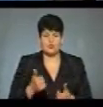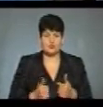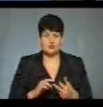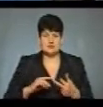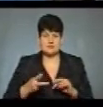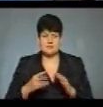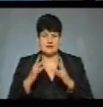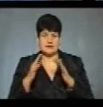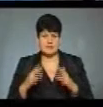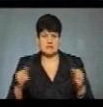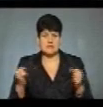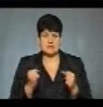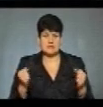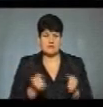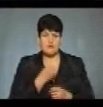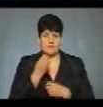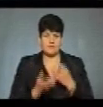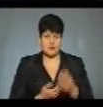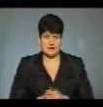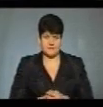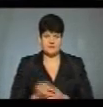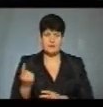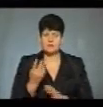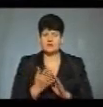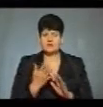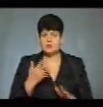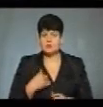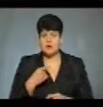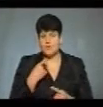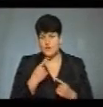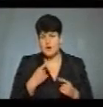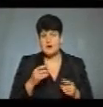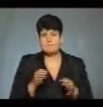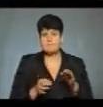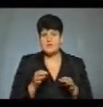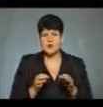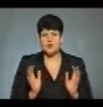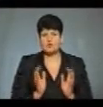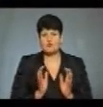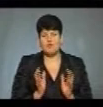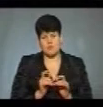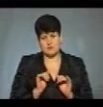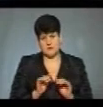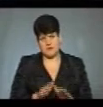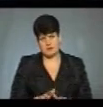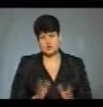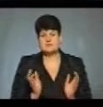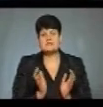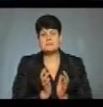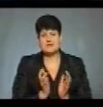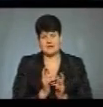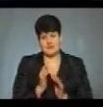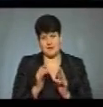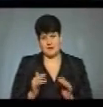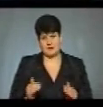ялинки. Зимовий букет». Перш за все, це, я говорю, така природоохоронна акція, в першу чергу, для того, щоб зберегти зелену ялинку. Це